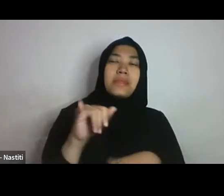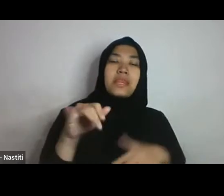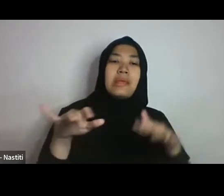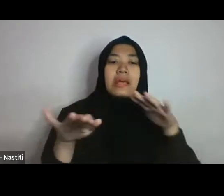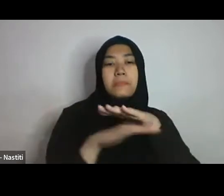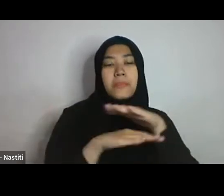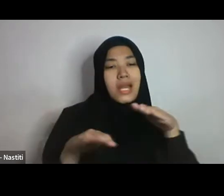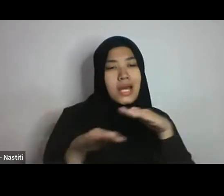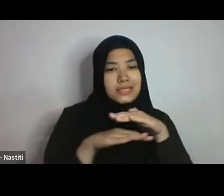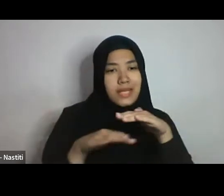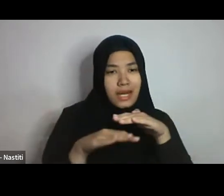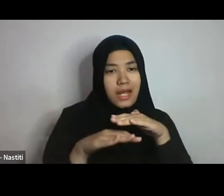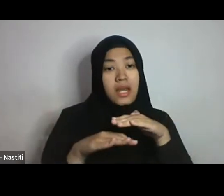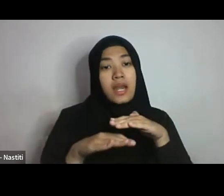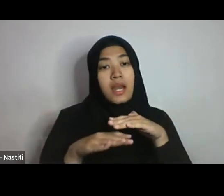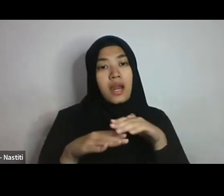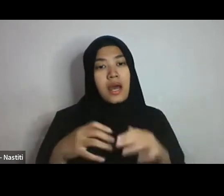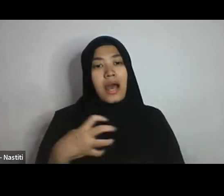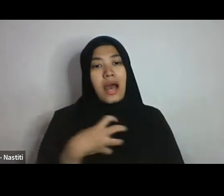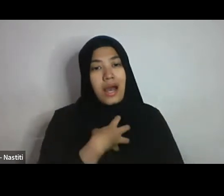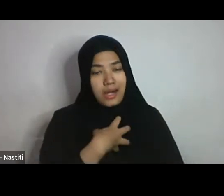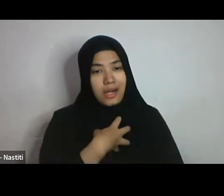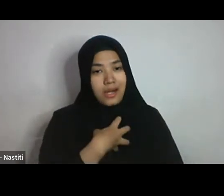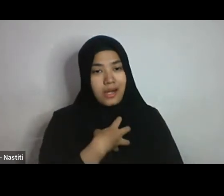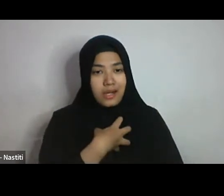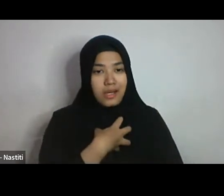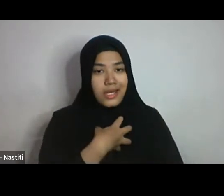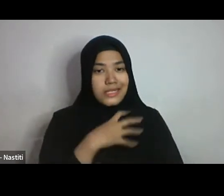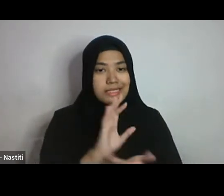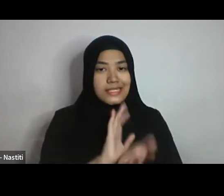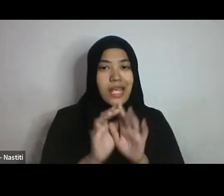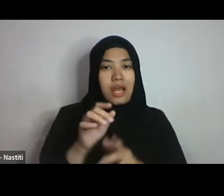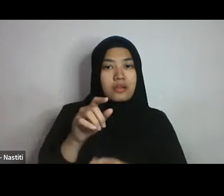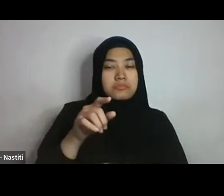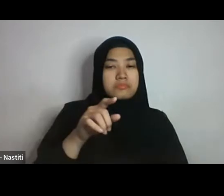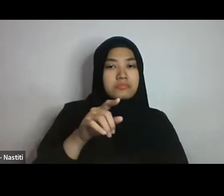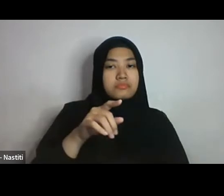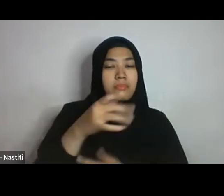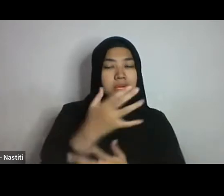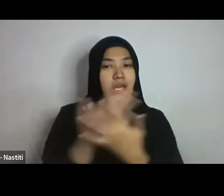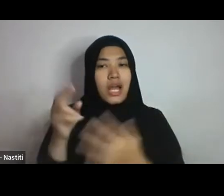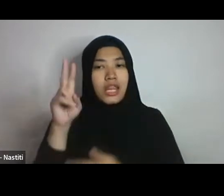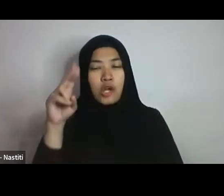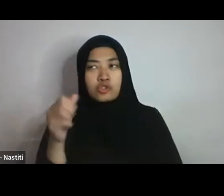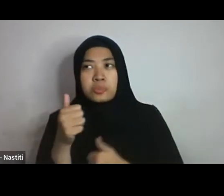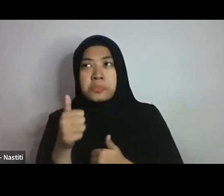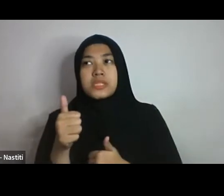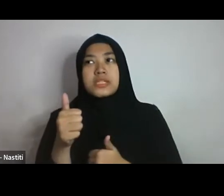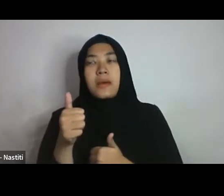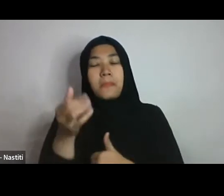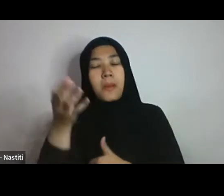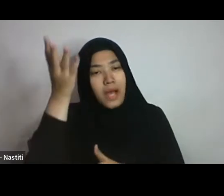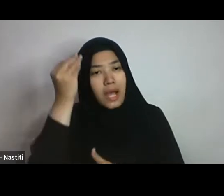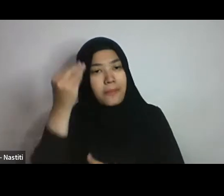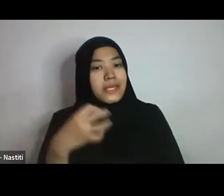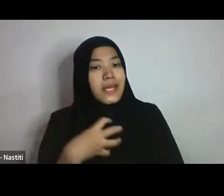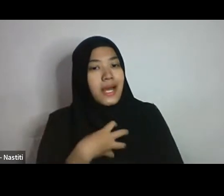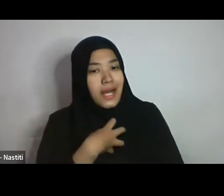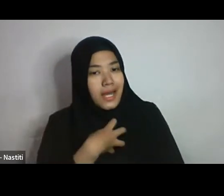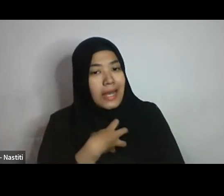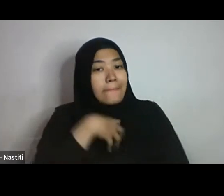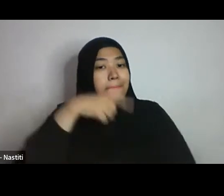bagaimana memperlakukan mereka ya, hak atas informed consent dan lain sebagainya, dan juga hak